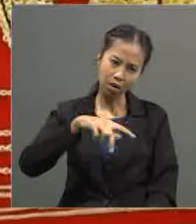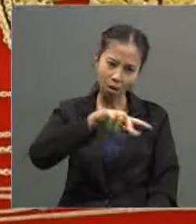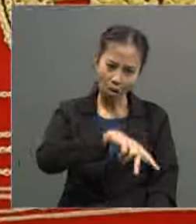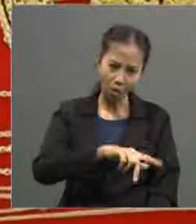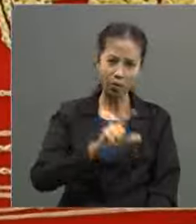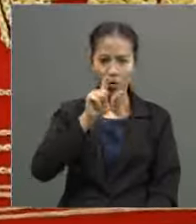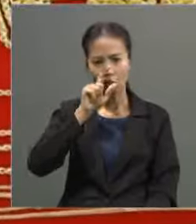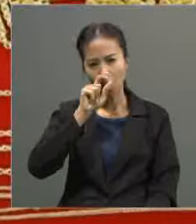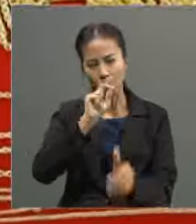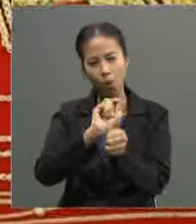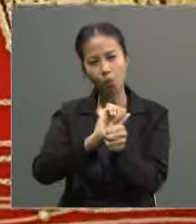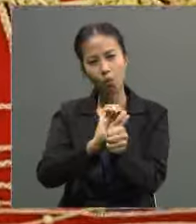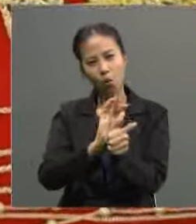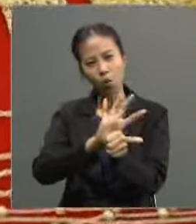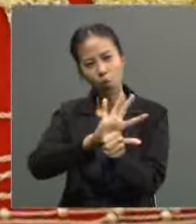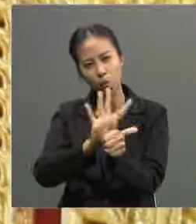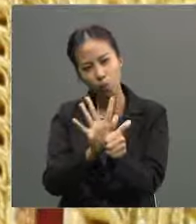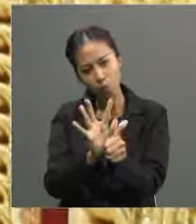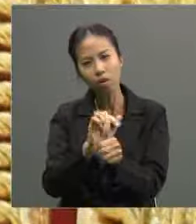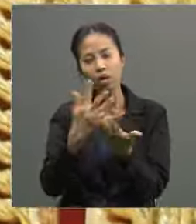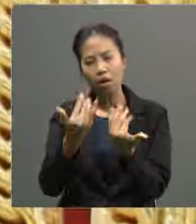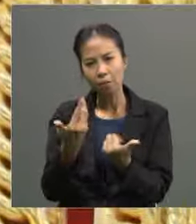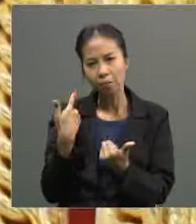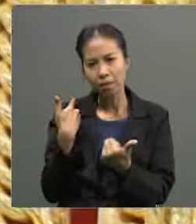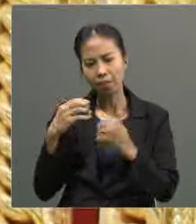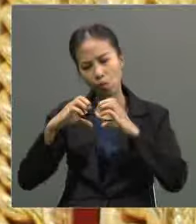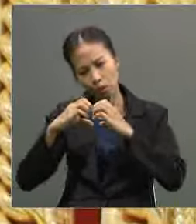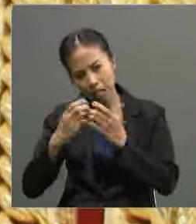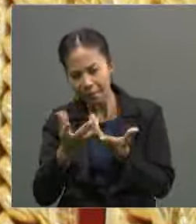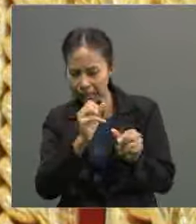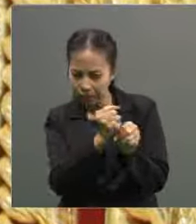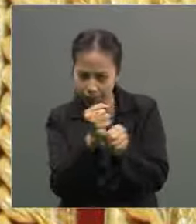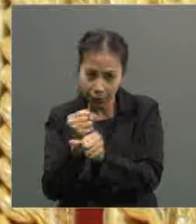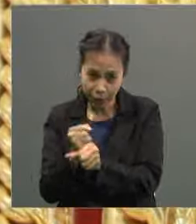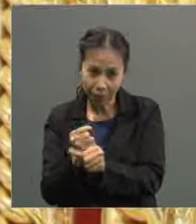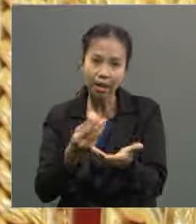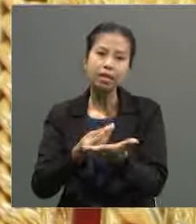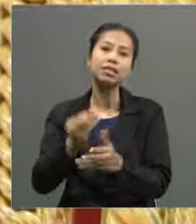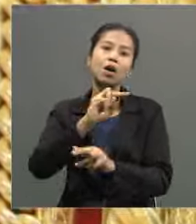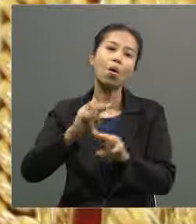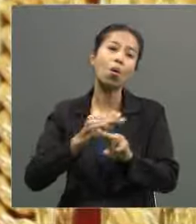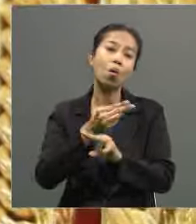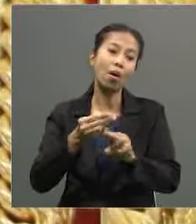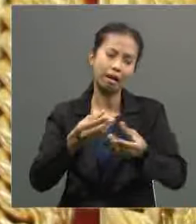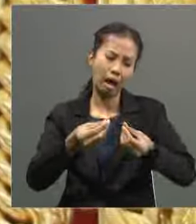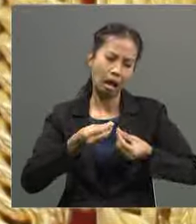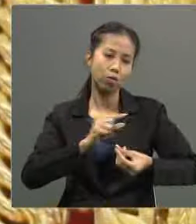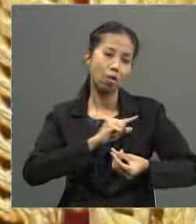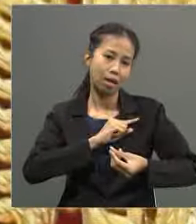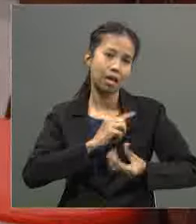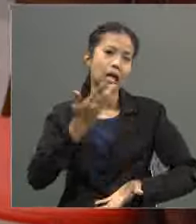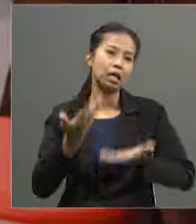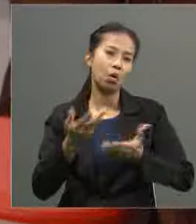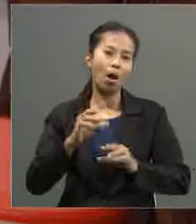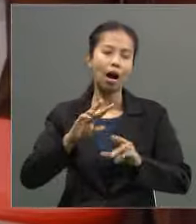ยูงลายหัวใจนะครับเพื่อเป็นตัวเลือกให้แก่ลูกค้าในการนอกจากซื้อของขวัญให้ตัวเองแล้วยังที่จะเอาไปเป็นของอังเปาได้